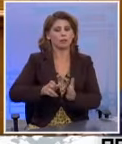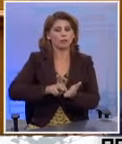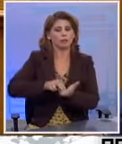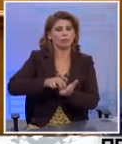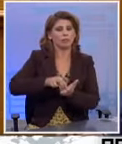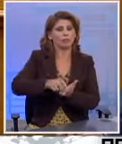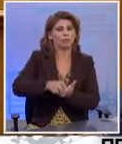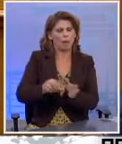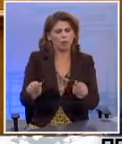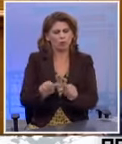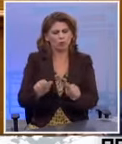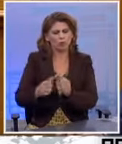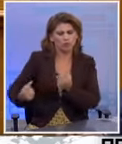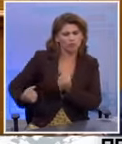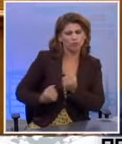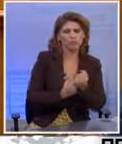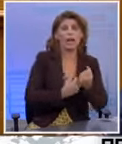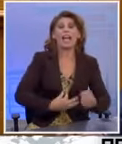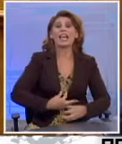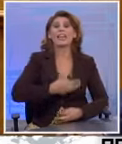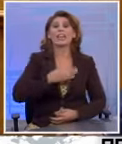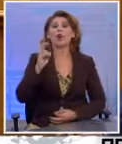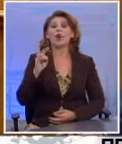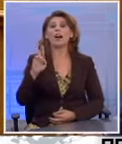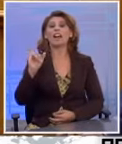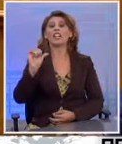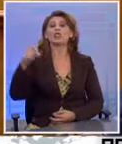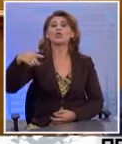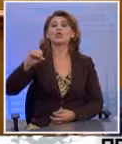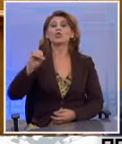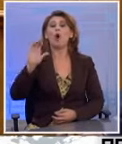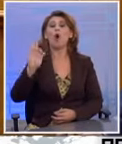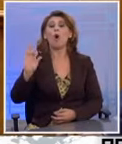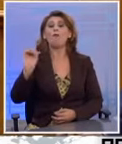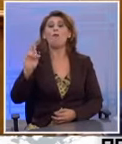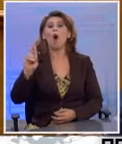αρρωγή του κυρίου Χριστοφοράκου και την οικονομική βοήθεια της Siemens.